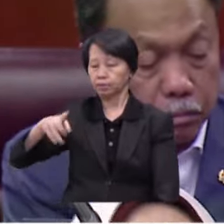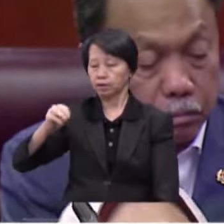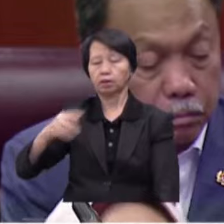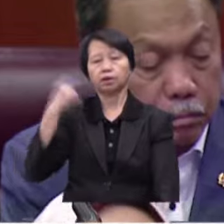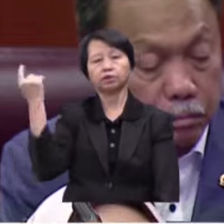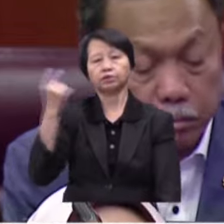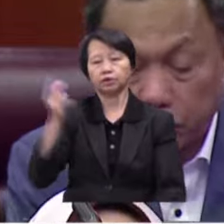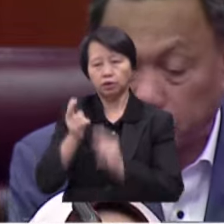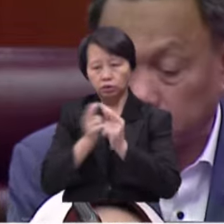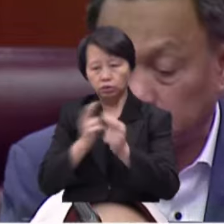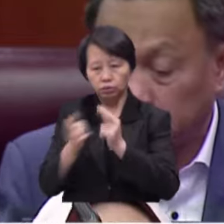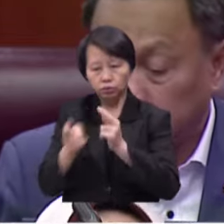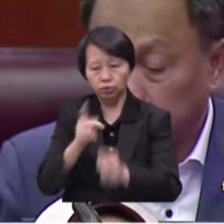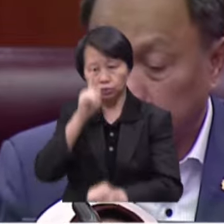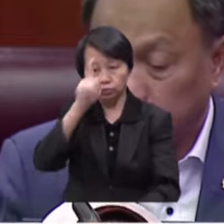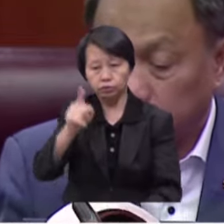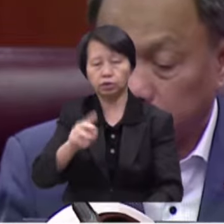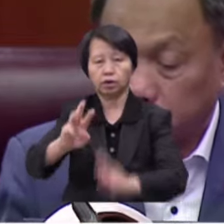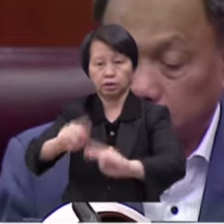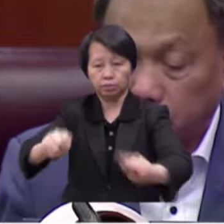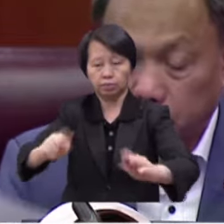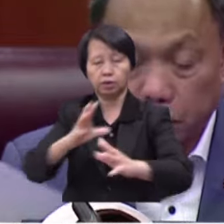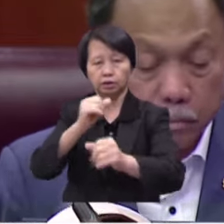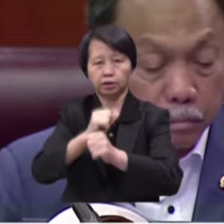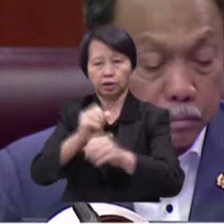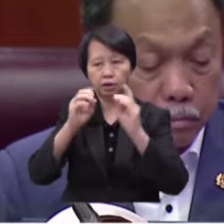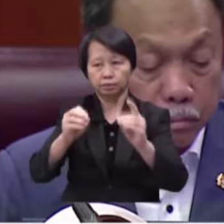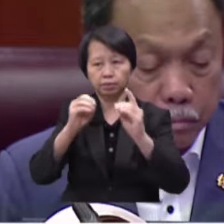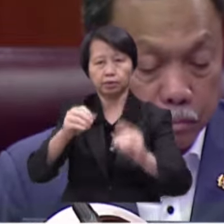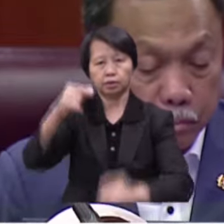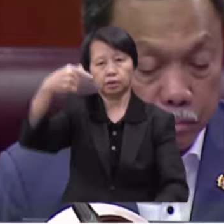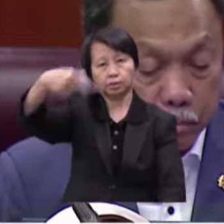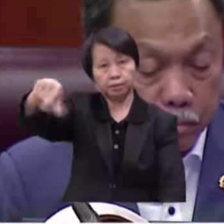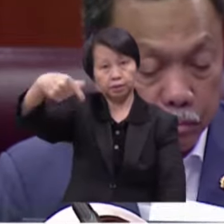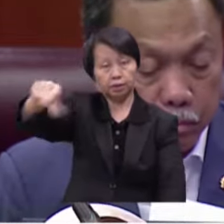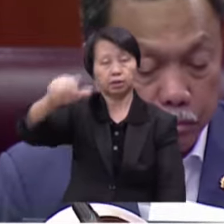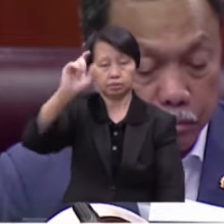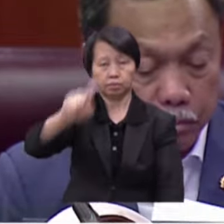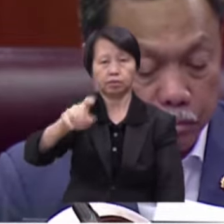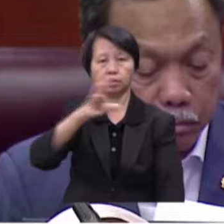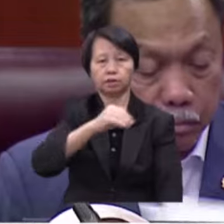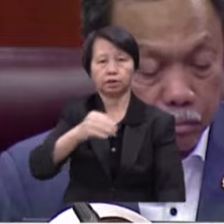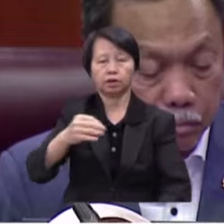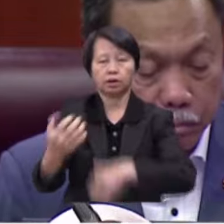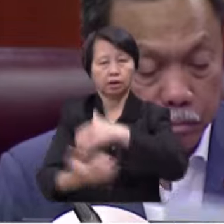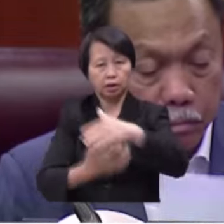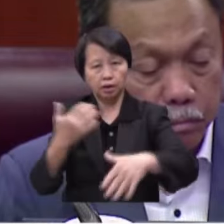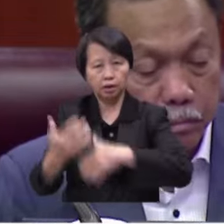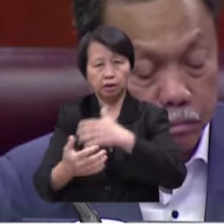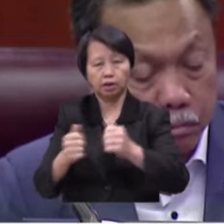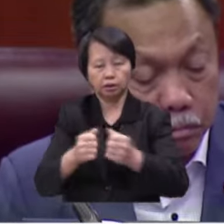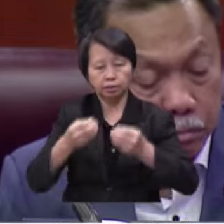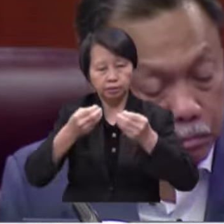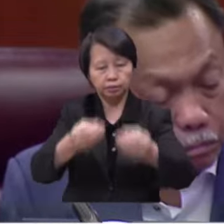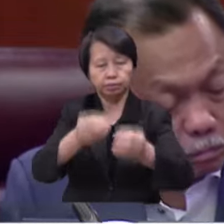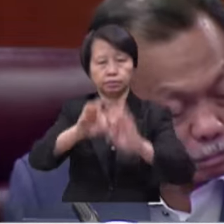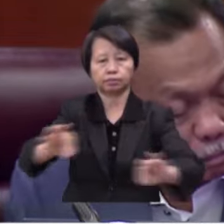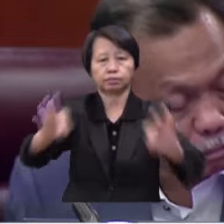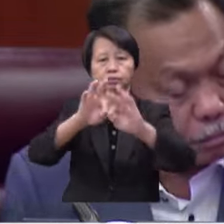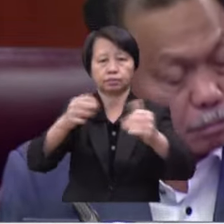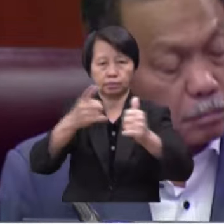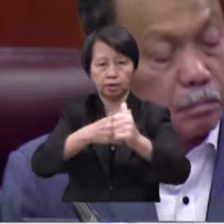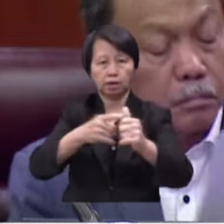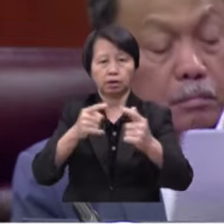untuk memastikan murid mendapat pendidikan berkualiti justru aspek literasi dan numerasi diberi keutamaan